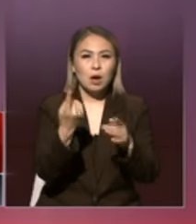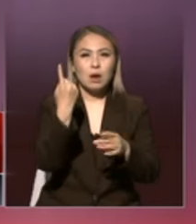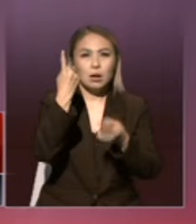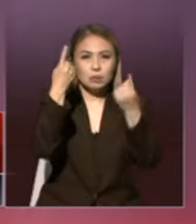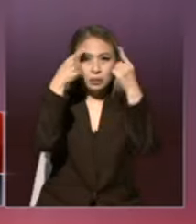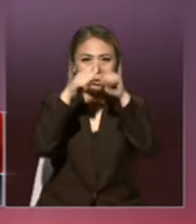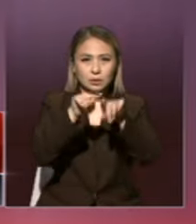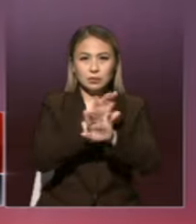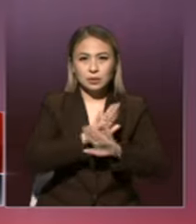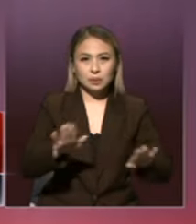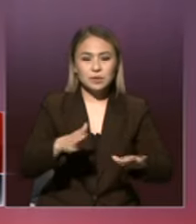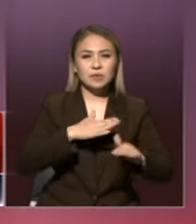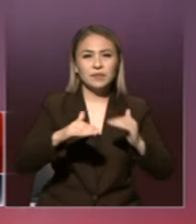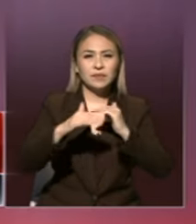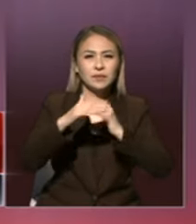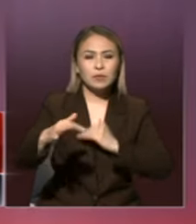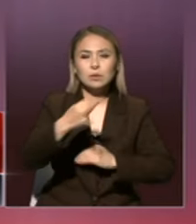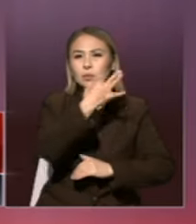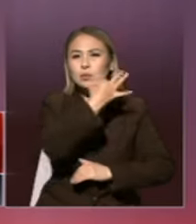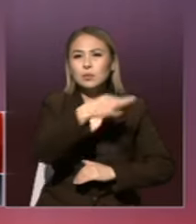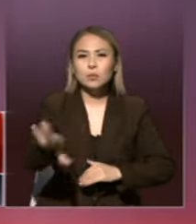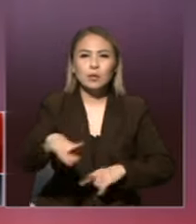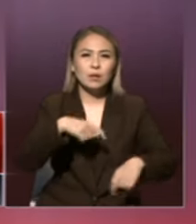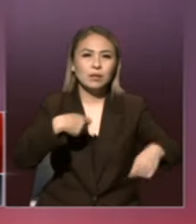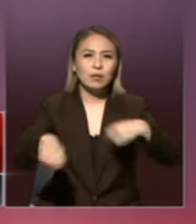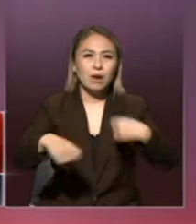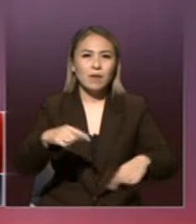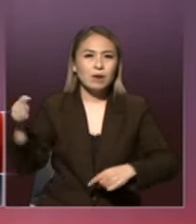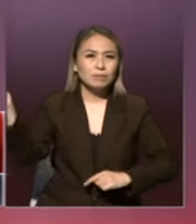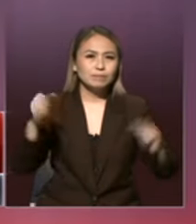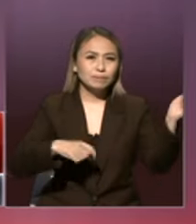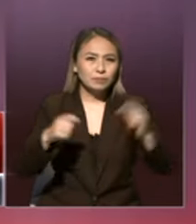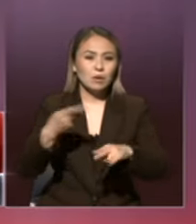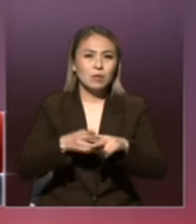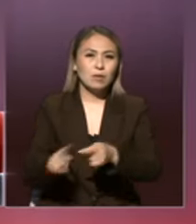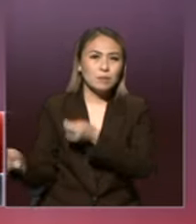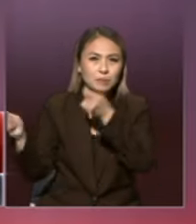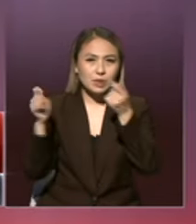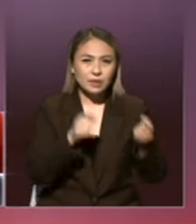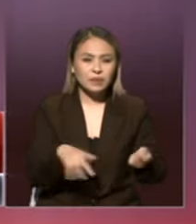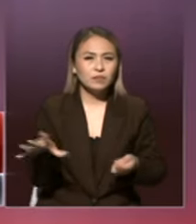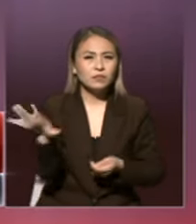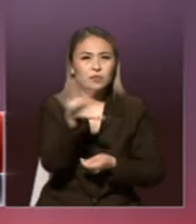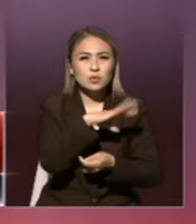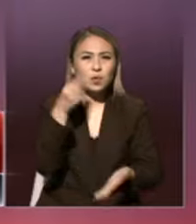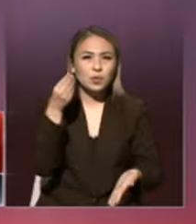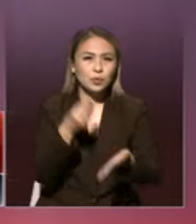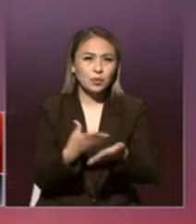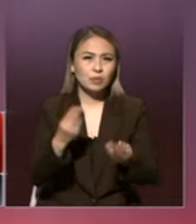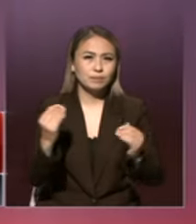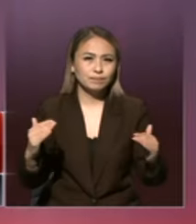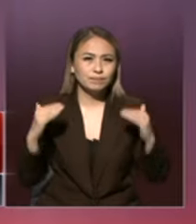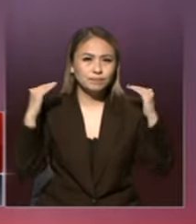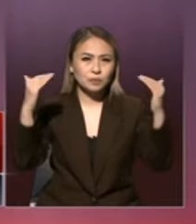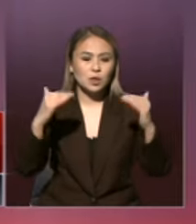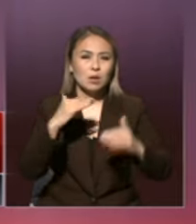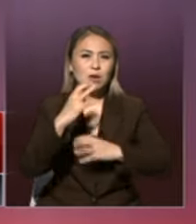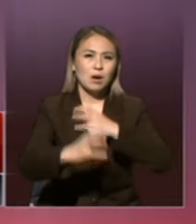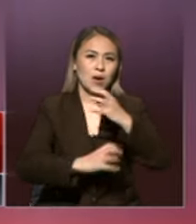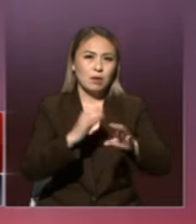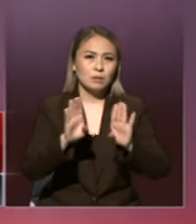емес. Елімізге келетін барлық тауарлардың бағасы өсті. Ол тек қана Қазақстанда болған жағдай емес, ол бүкіл әлемде сондай жағдай болды.